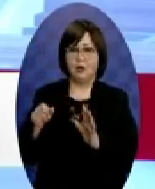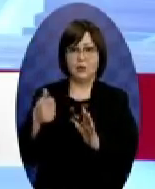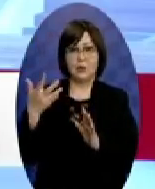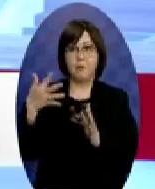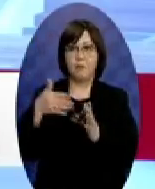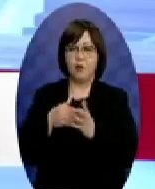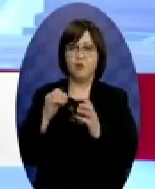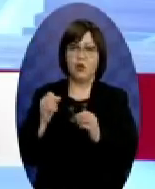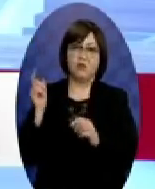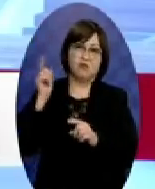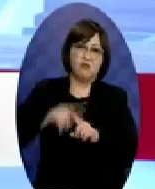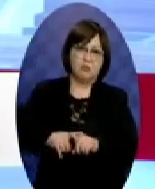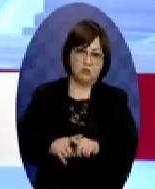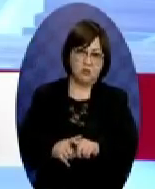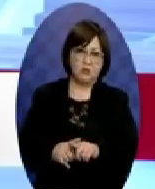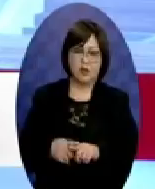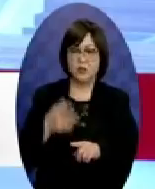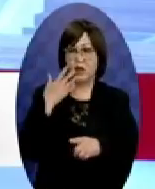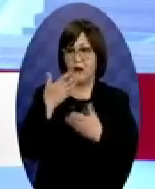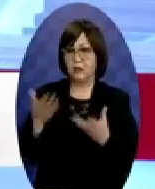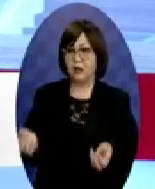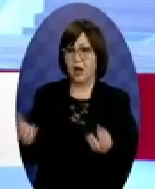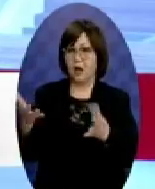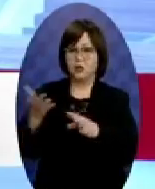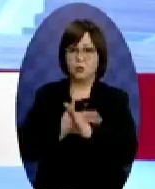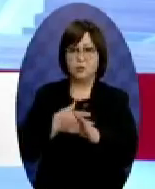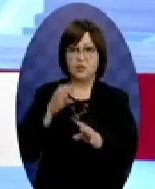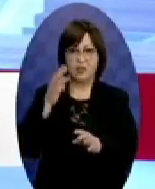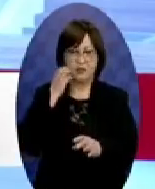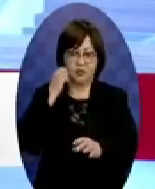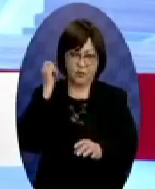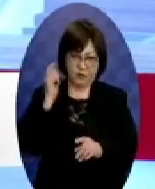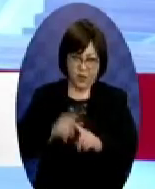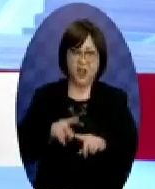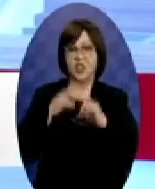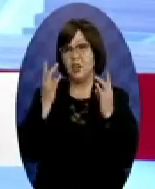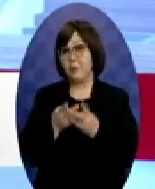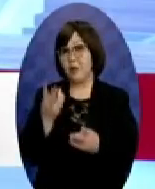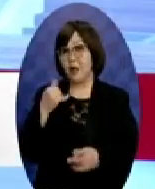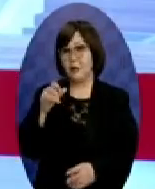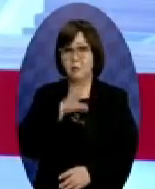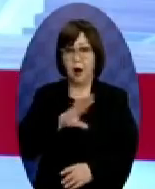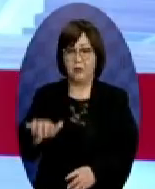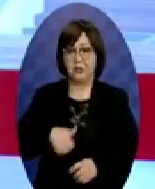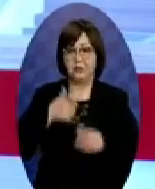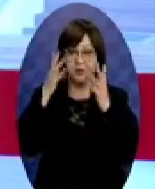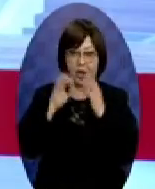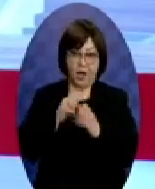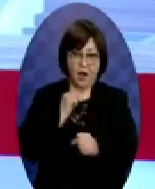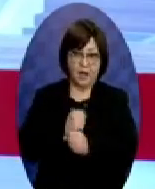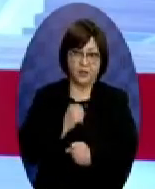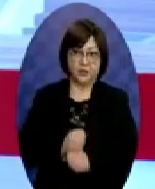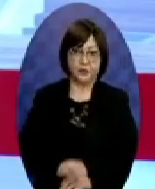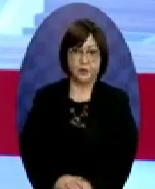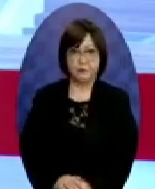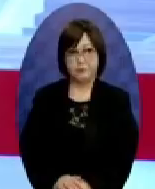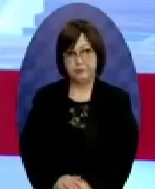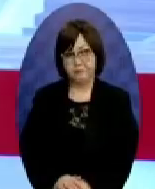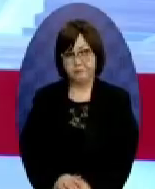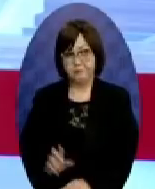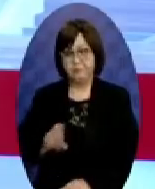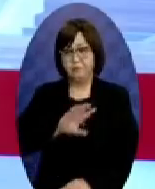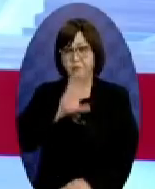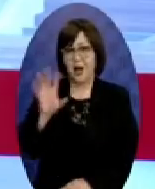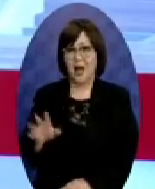372,500 төгрөгт хүрч байна. Сар шинийн өмнө тэтгэврийн нэмэгдлийг олохоор нийгмийн даатгалын байгууллага ажиллаж байна. За байгаль